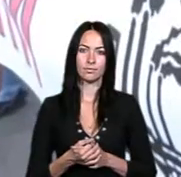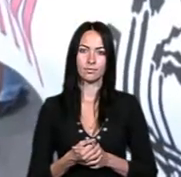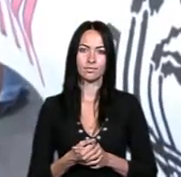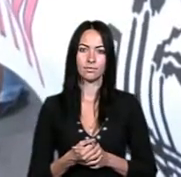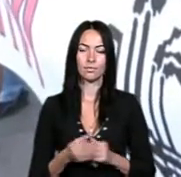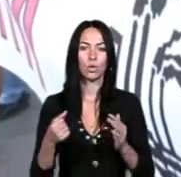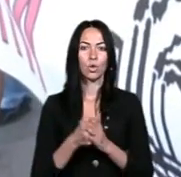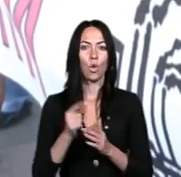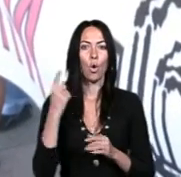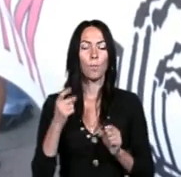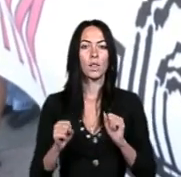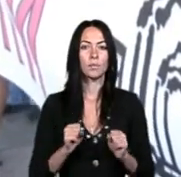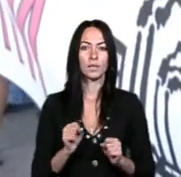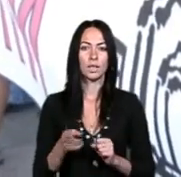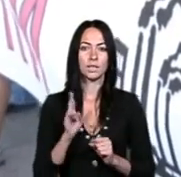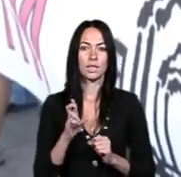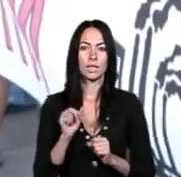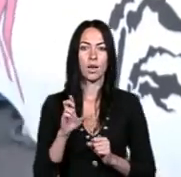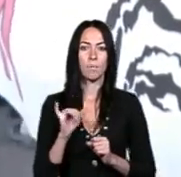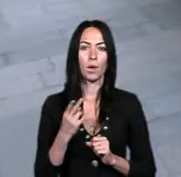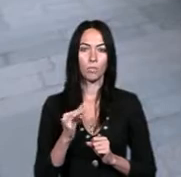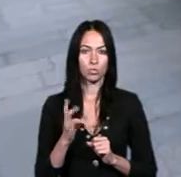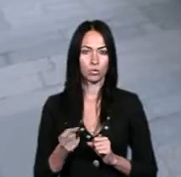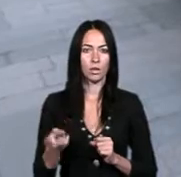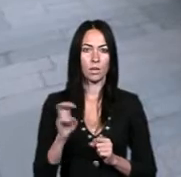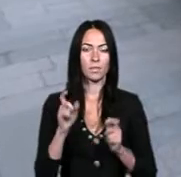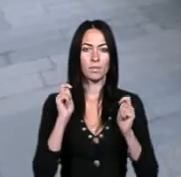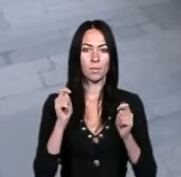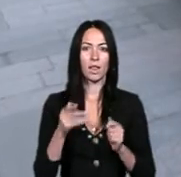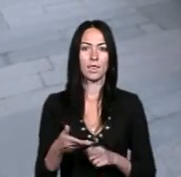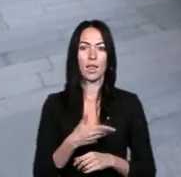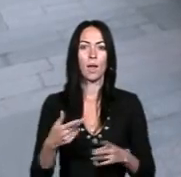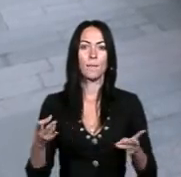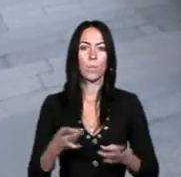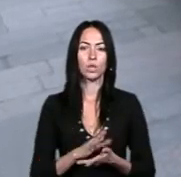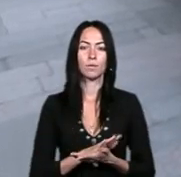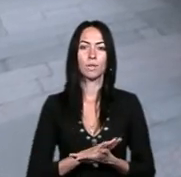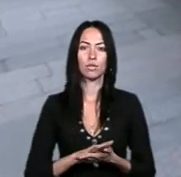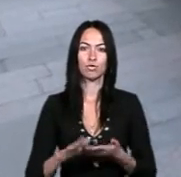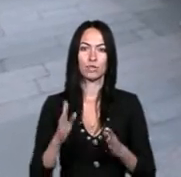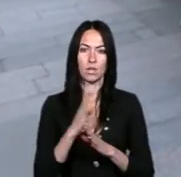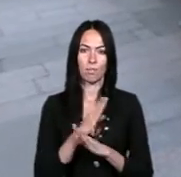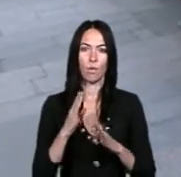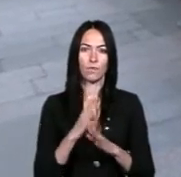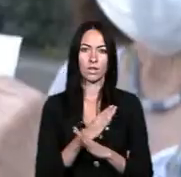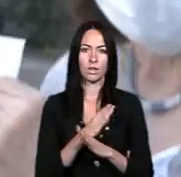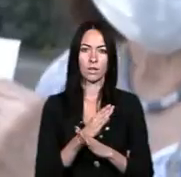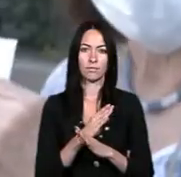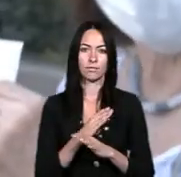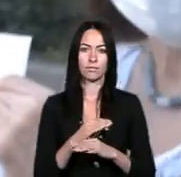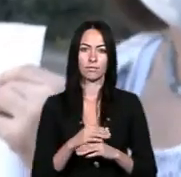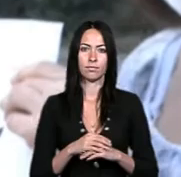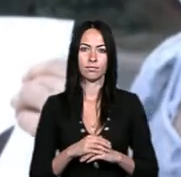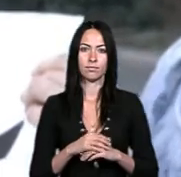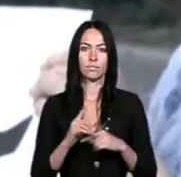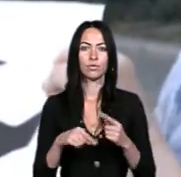До обладміністрації Ксенія Бабушкіна прийшла з плакатом «Нам потрібне чисте повітря». Каже, живе біля коксового заводу і через